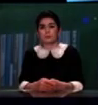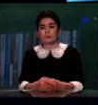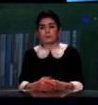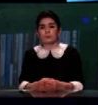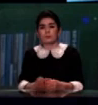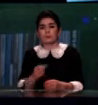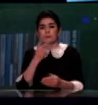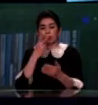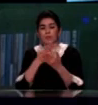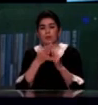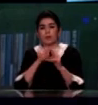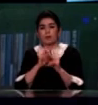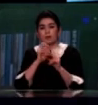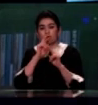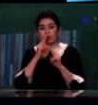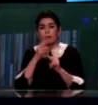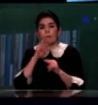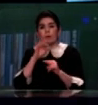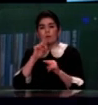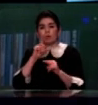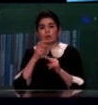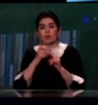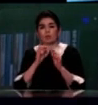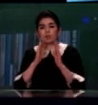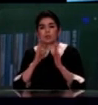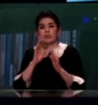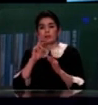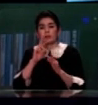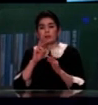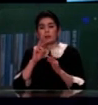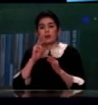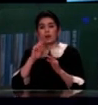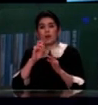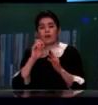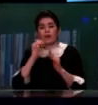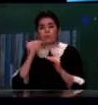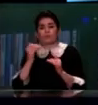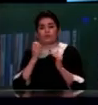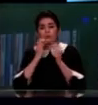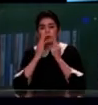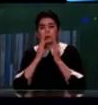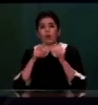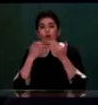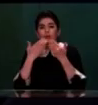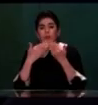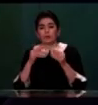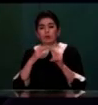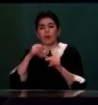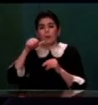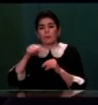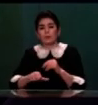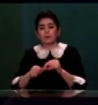Ko'rib turganingizdek, noto'g'ri parol kiritildi. Lekin to'liq chetini faqat o'qish uchun, demak, mo'ljallangan tugmasini